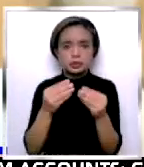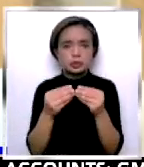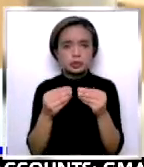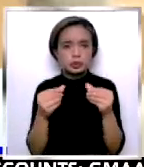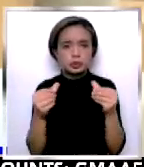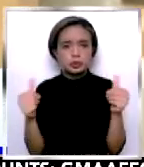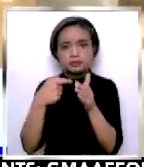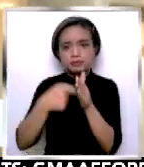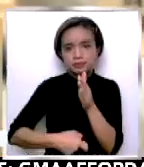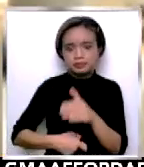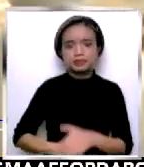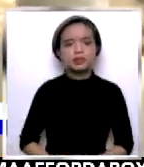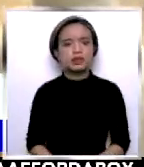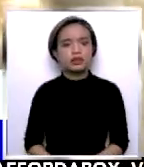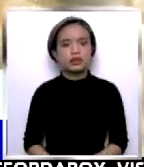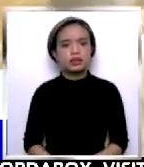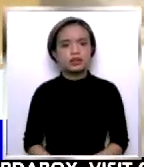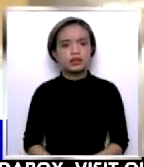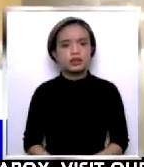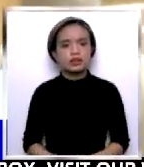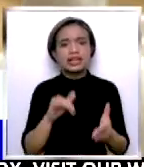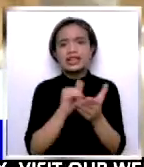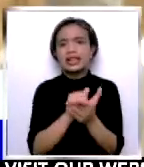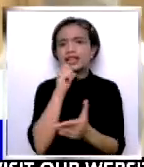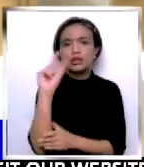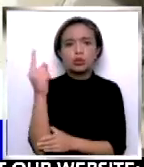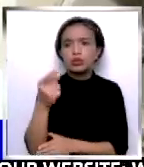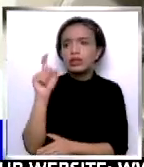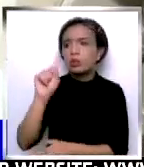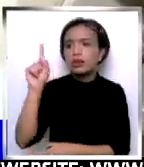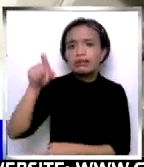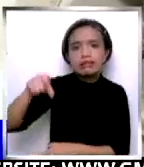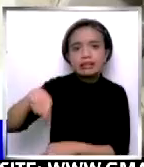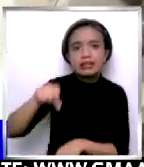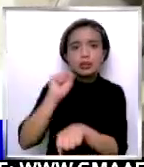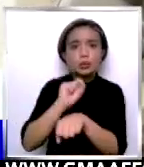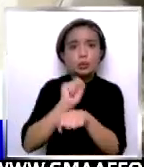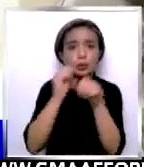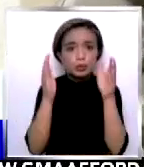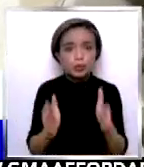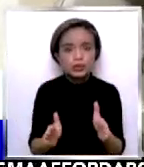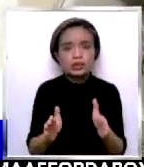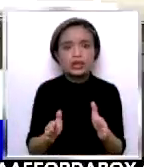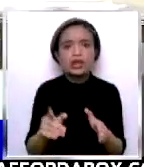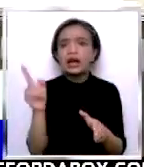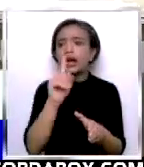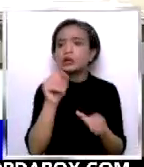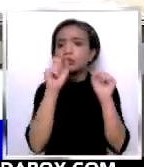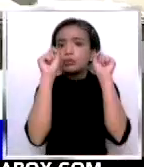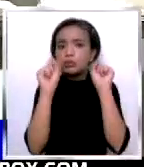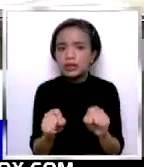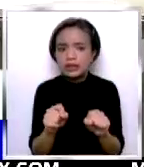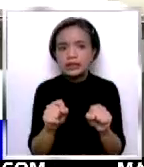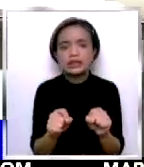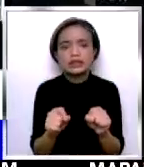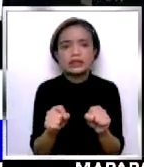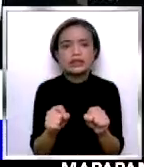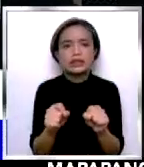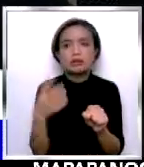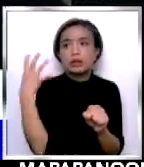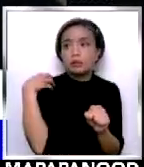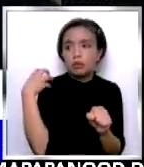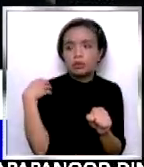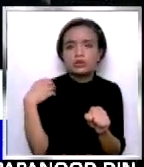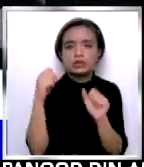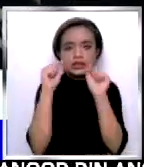Hindi lamang naman tinitignan yung pangangailangan ng manggagawa, itinan din yung kakayahan, kapasidad ng mga employers na makatugon.